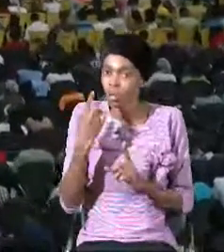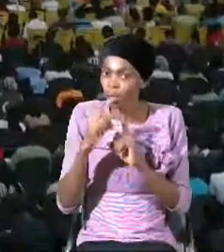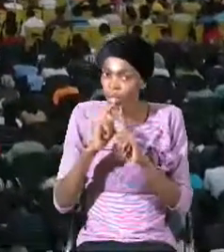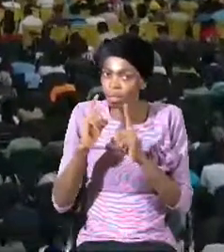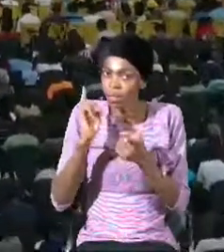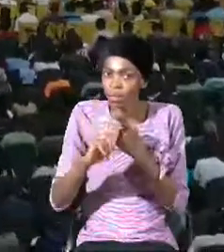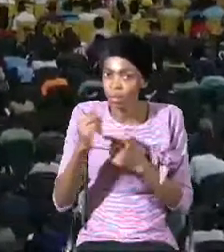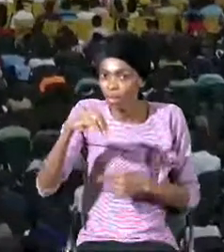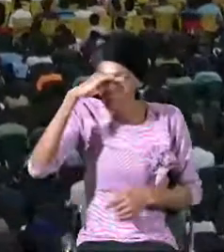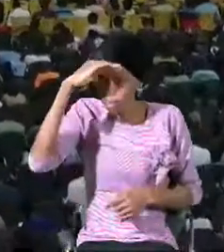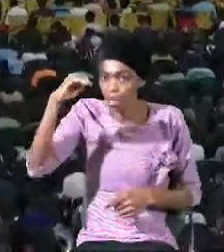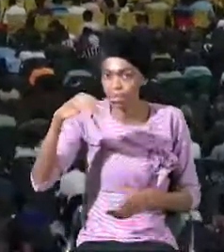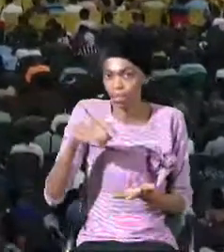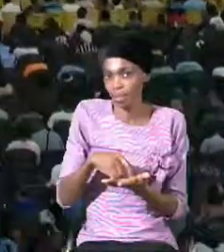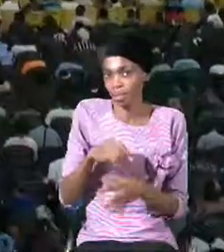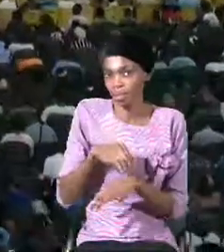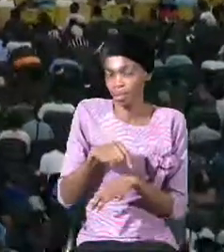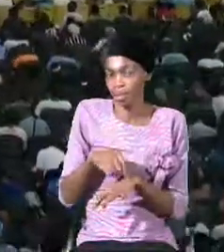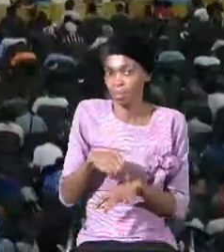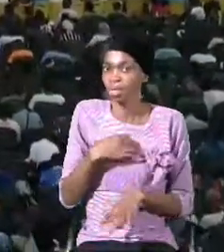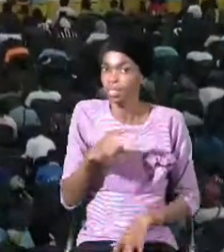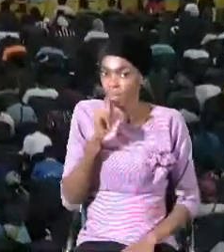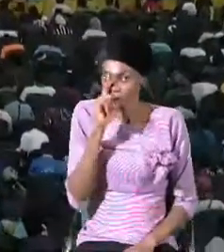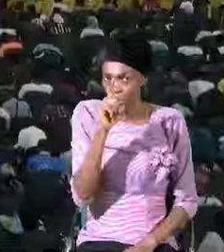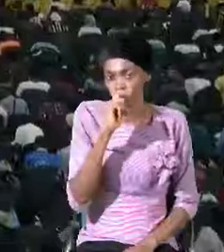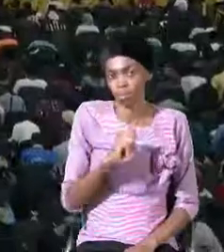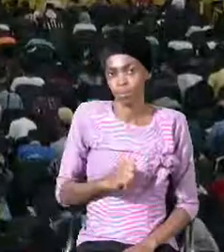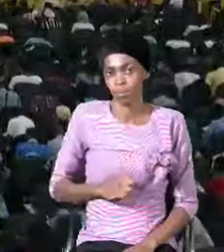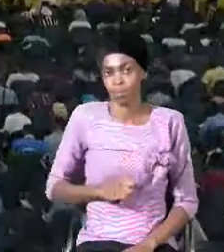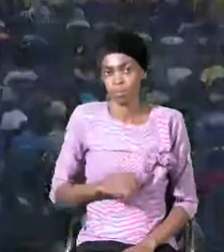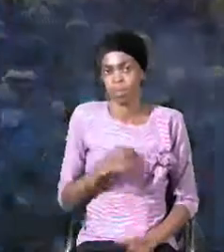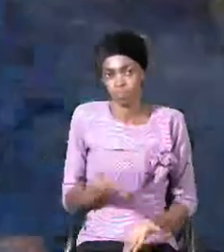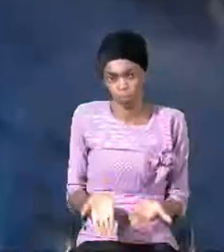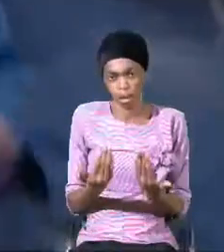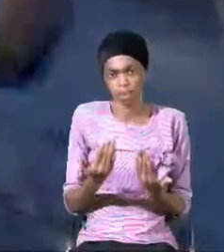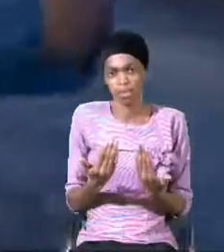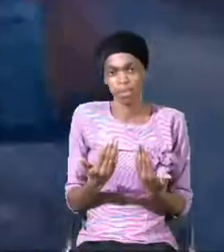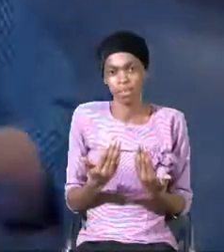homme. En ce moment, il a dit, toi, lève-toi,